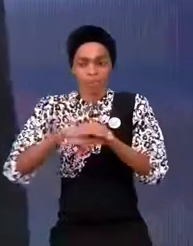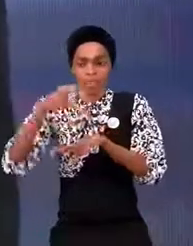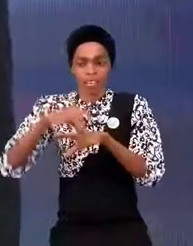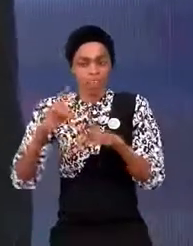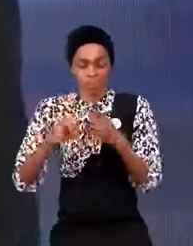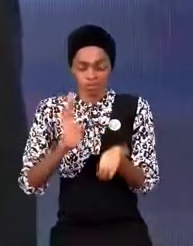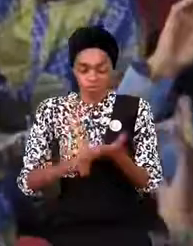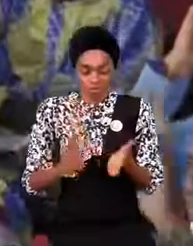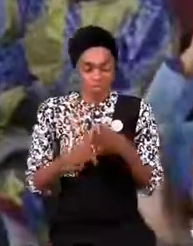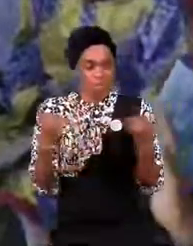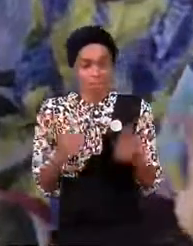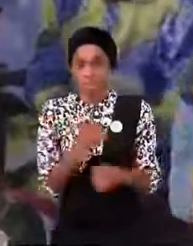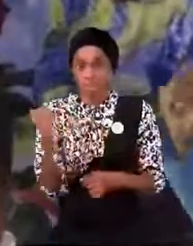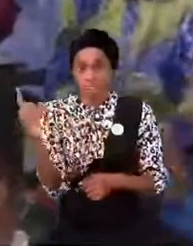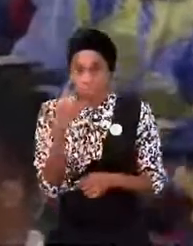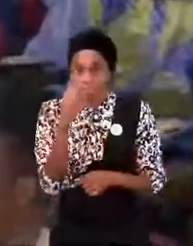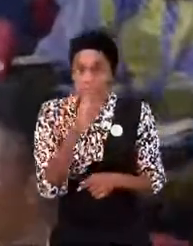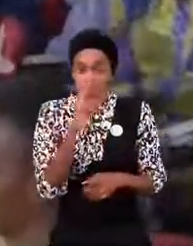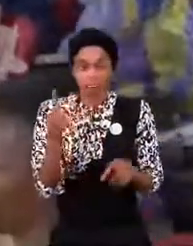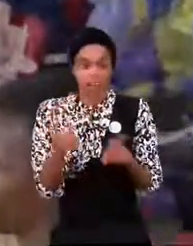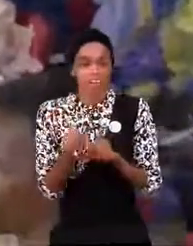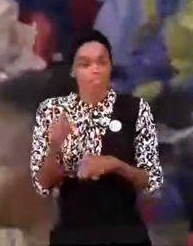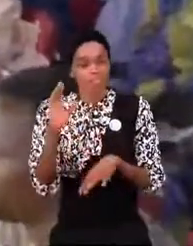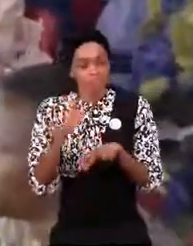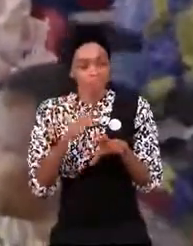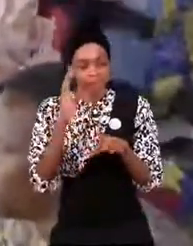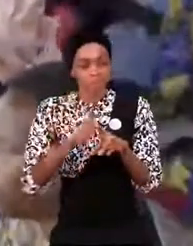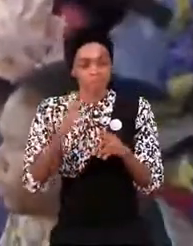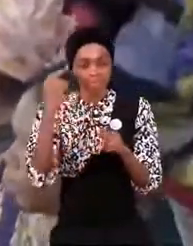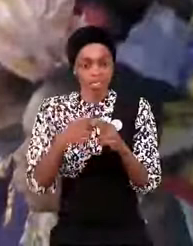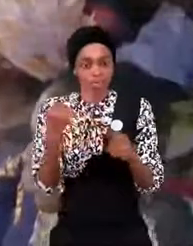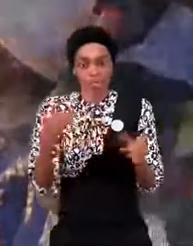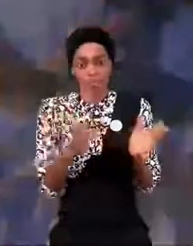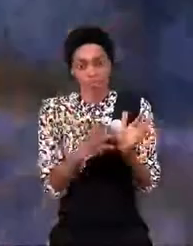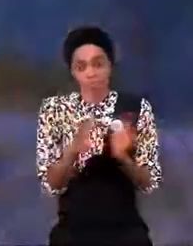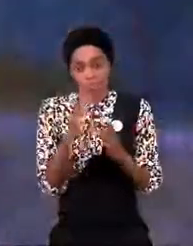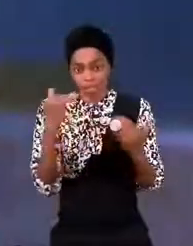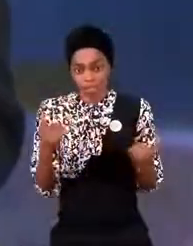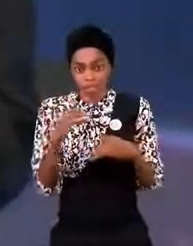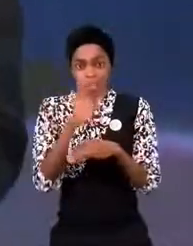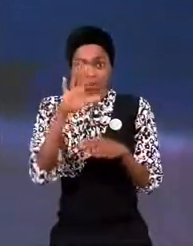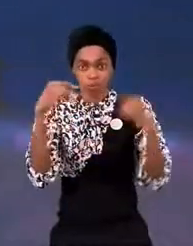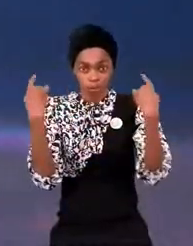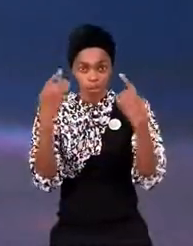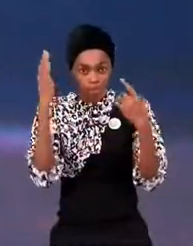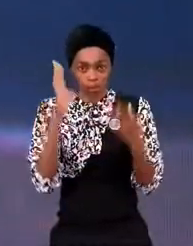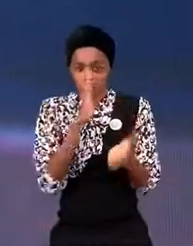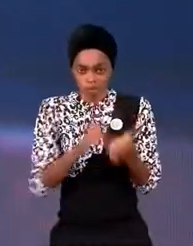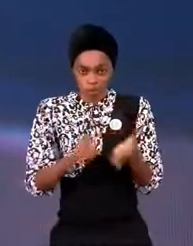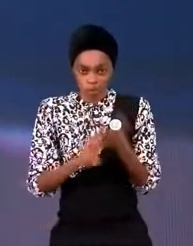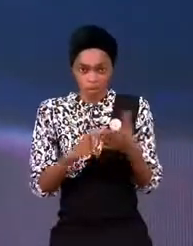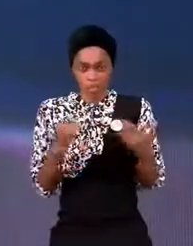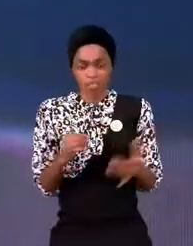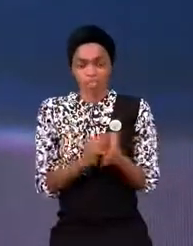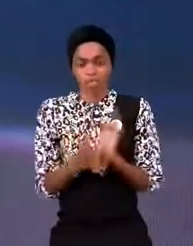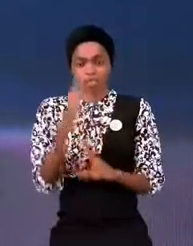soir, tes péchés seront pardonnés au nom de Jésus. Je te l'ordonne, dit au paralytique, verset